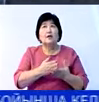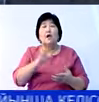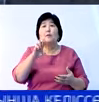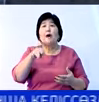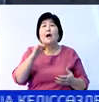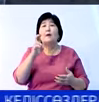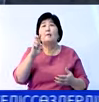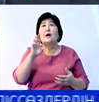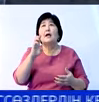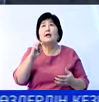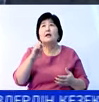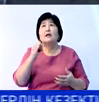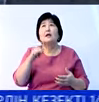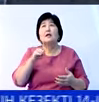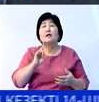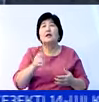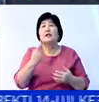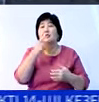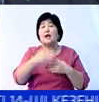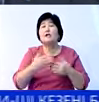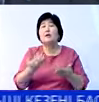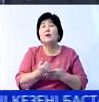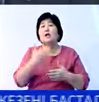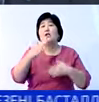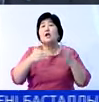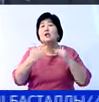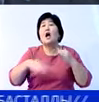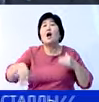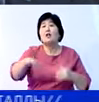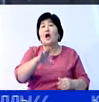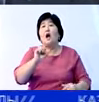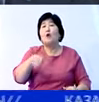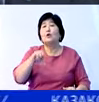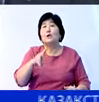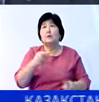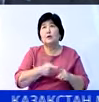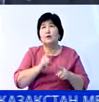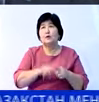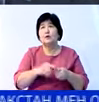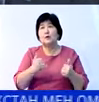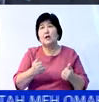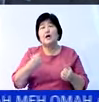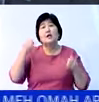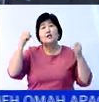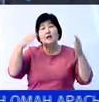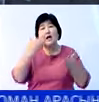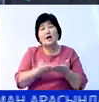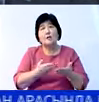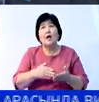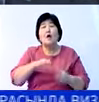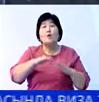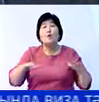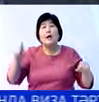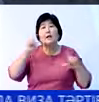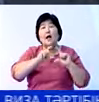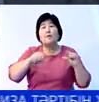сияқты бізде жақында пайдалануға берілген жаңадан салынған аудандар бар ғой. Осы жақтарда мысалы көшедегі шаң мәселесі, балалардың мектептен